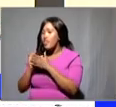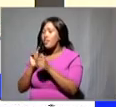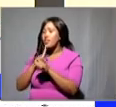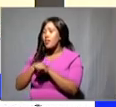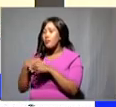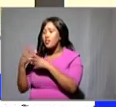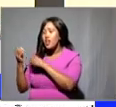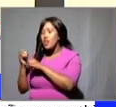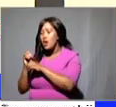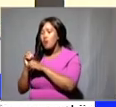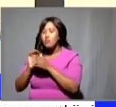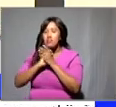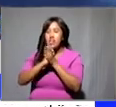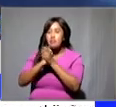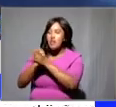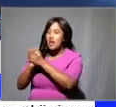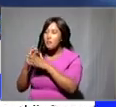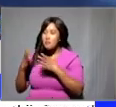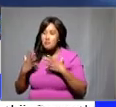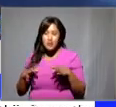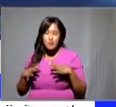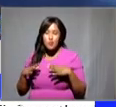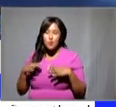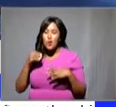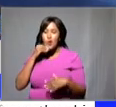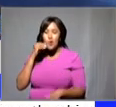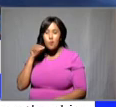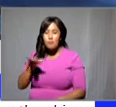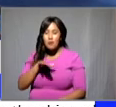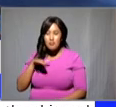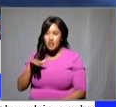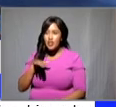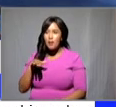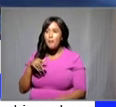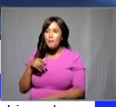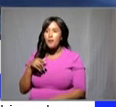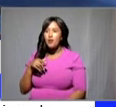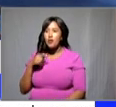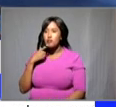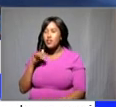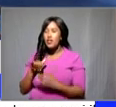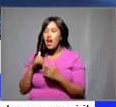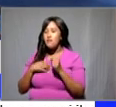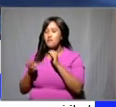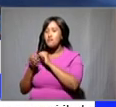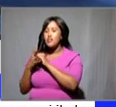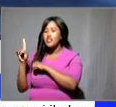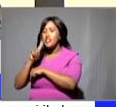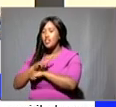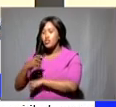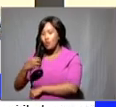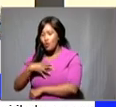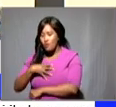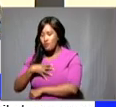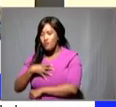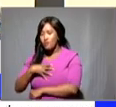mugetho kugeithia andu kugeithia majama hau hau ga center ina karutha gathi ku 10 ina karutha gathi ku 10 nya ati hindi oneguo urathie mugetho